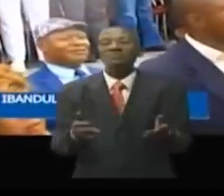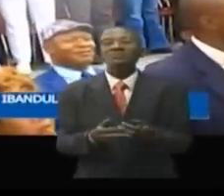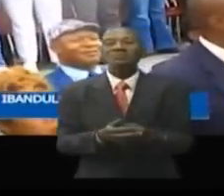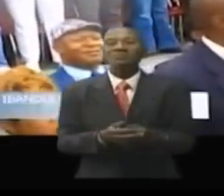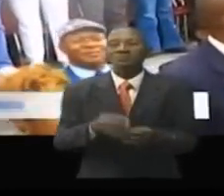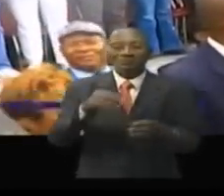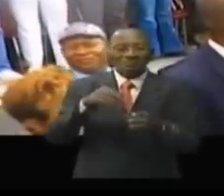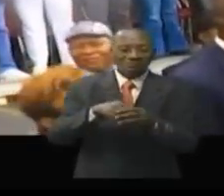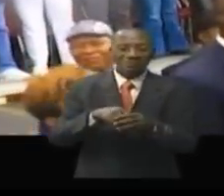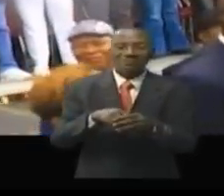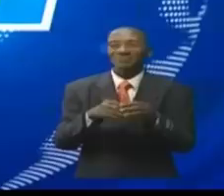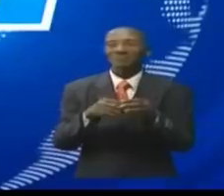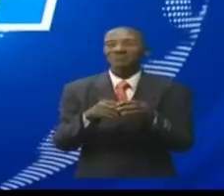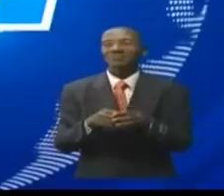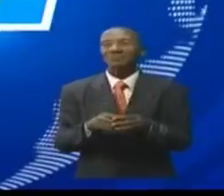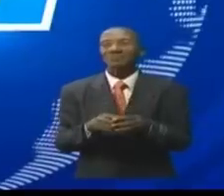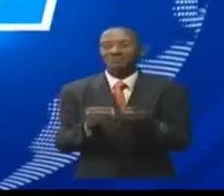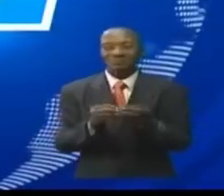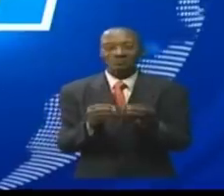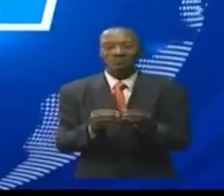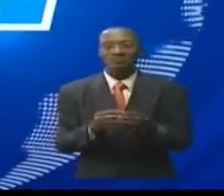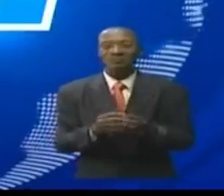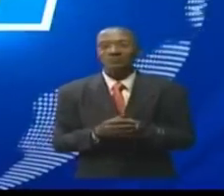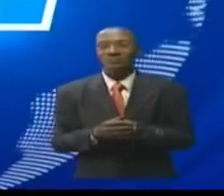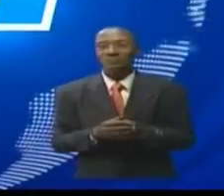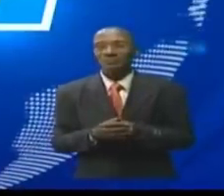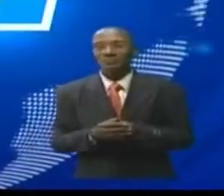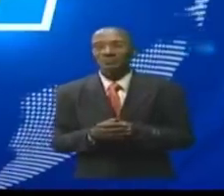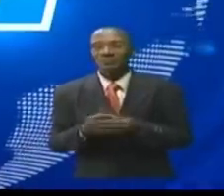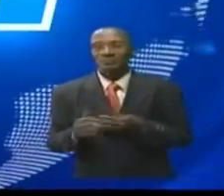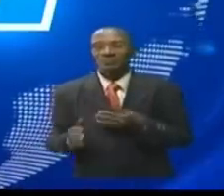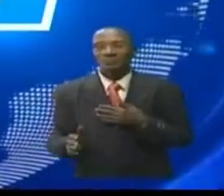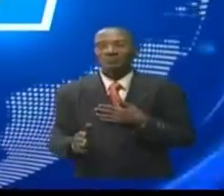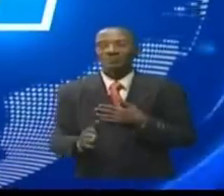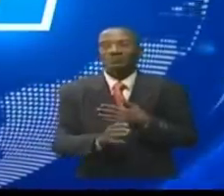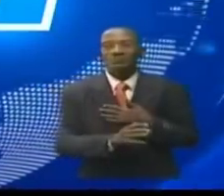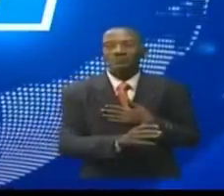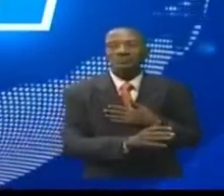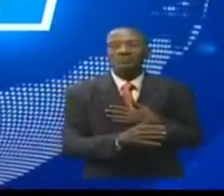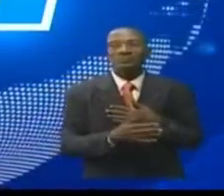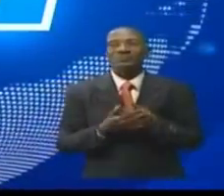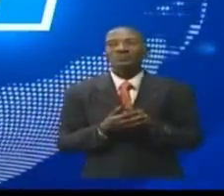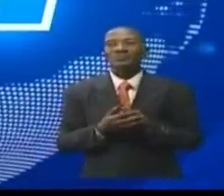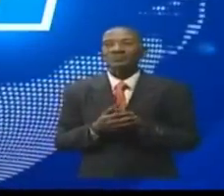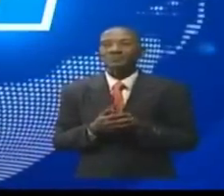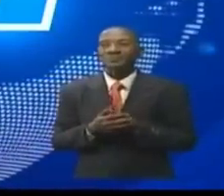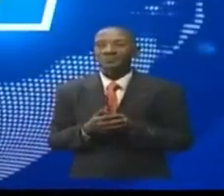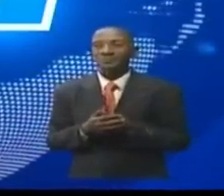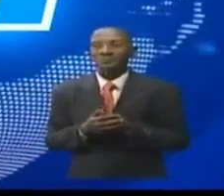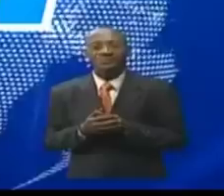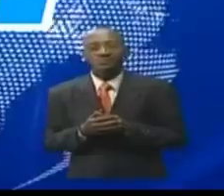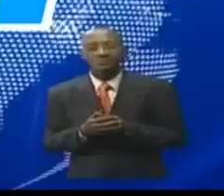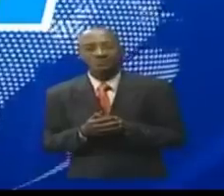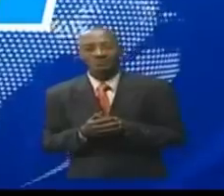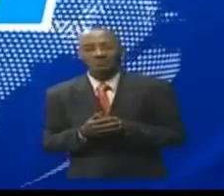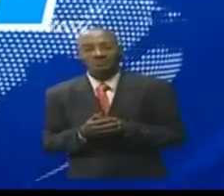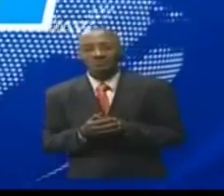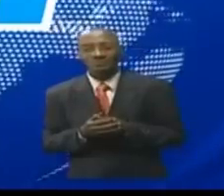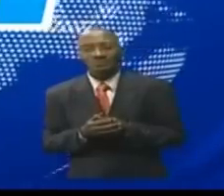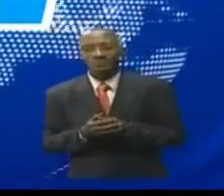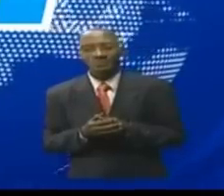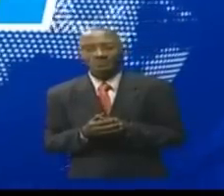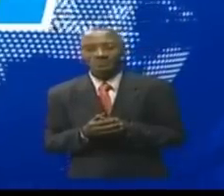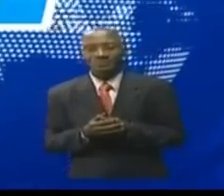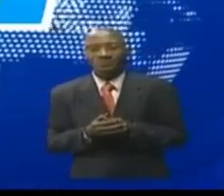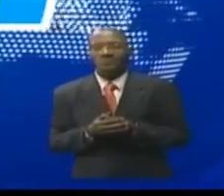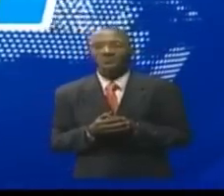forte mobilisation de ces week-ends. Passons à présent à l'investiture des nouveaux dirigeants à la tête du comité national de